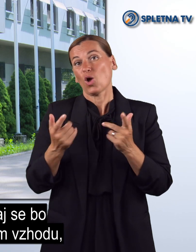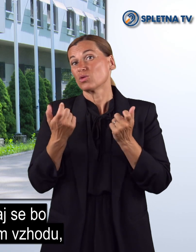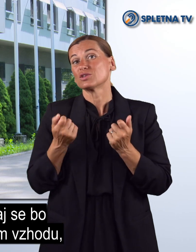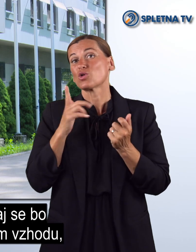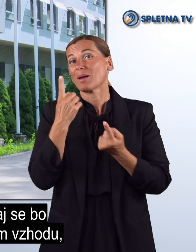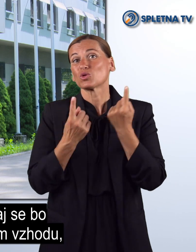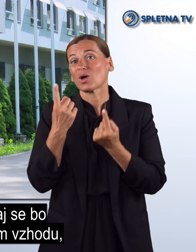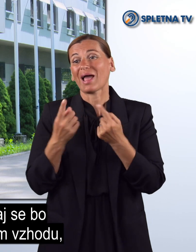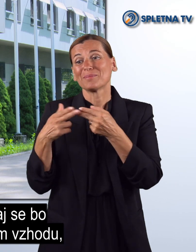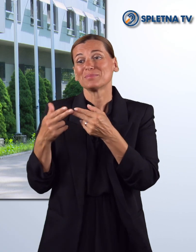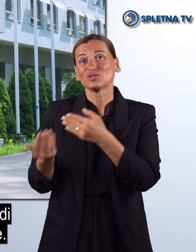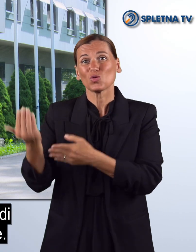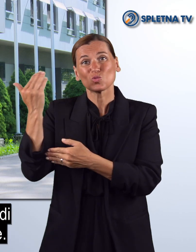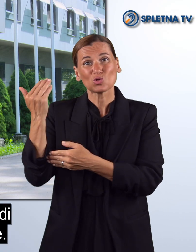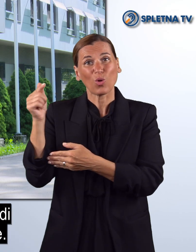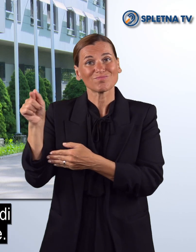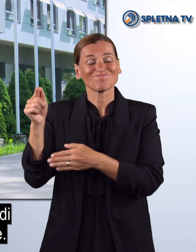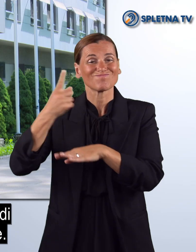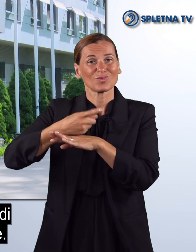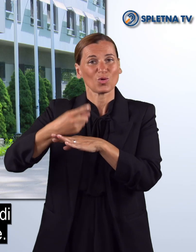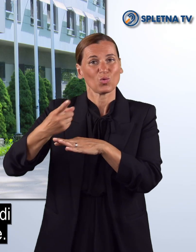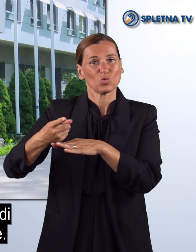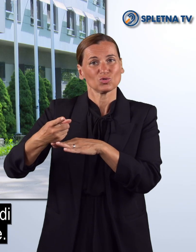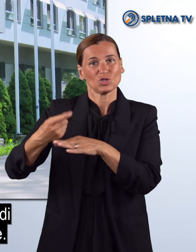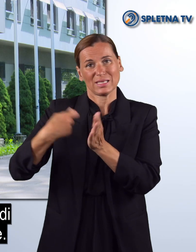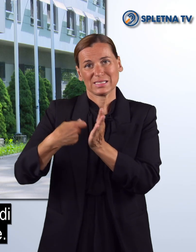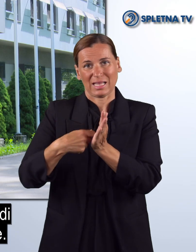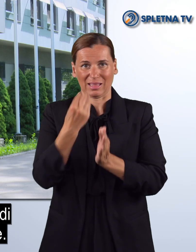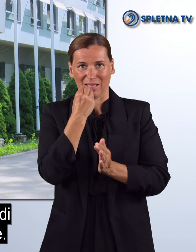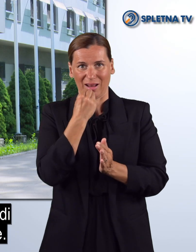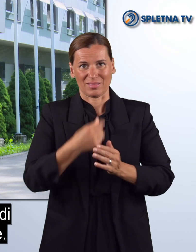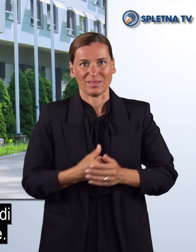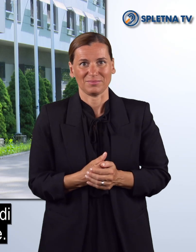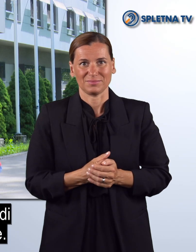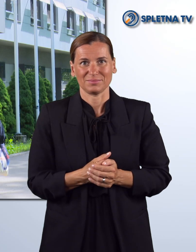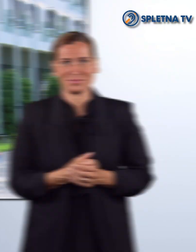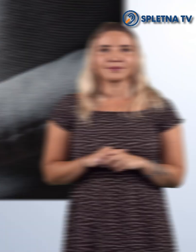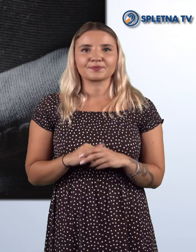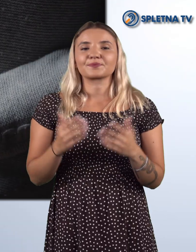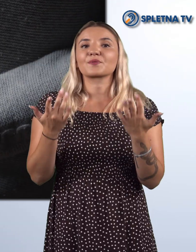se bo dogajalo na Bližnjem vzhodu, ki določa predvsem tudi cene hrane.